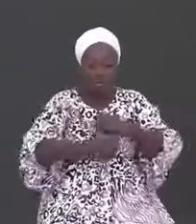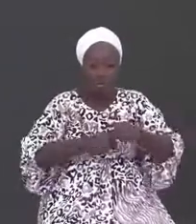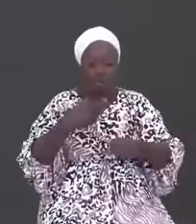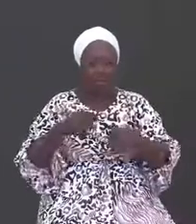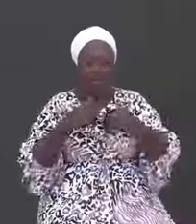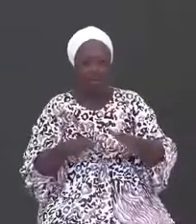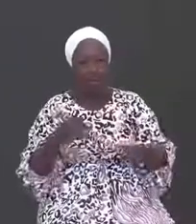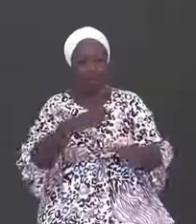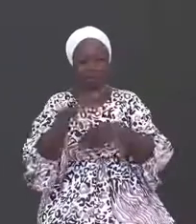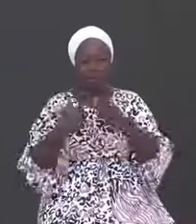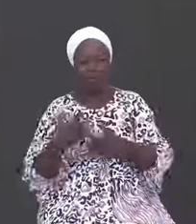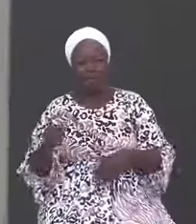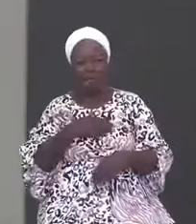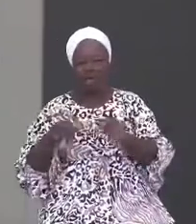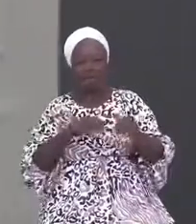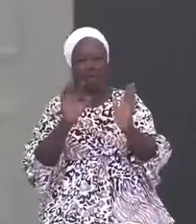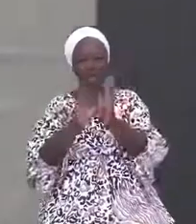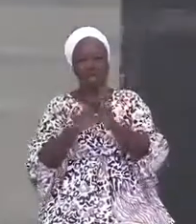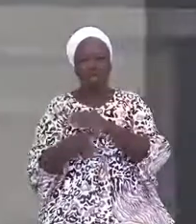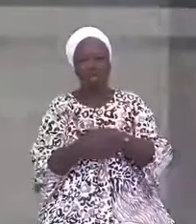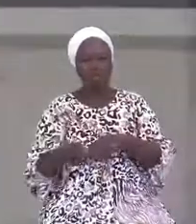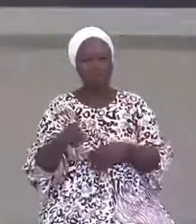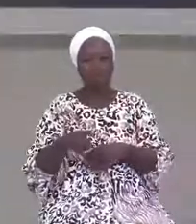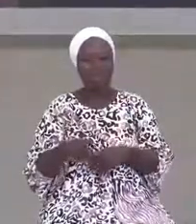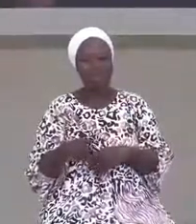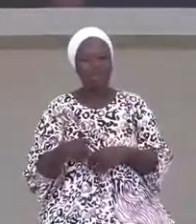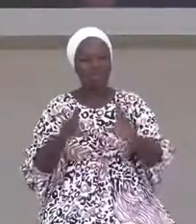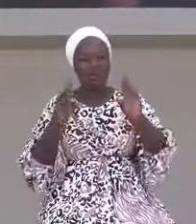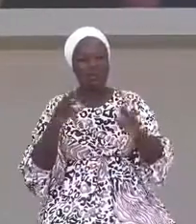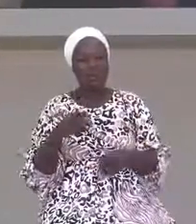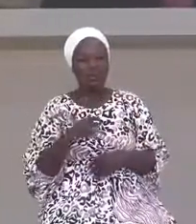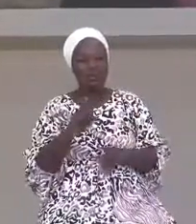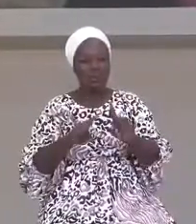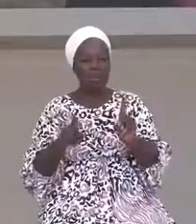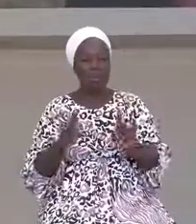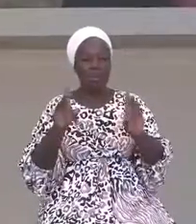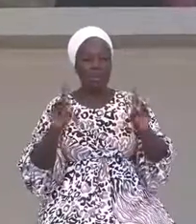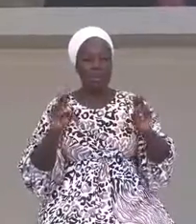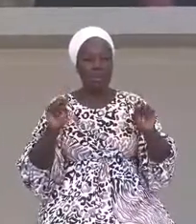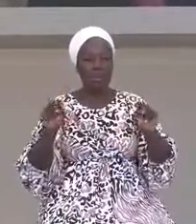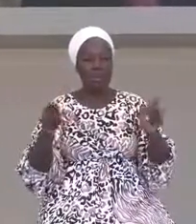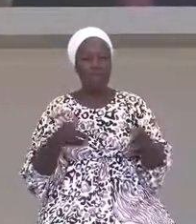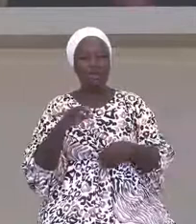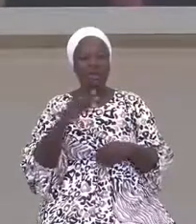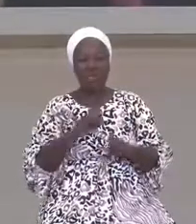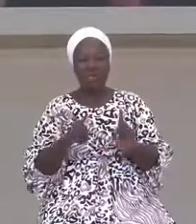regarde comme de la boue, afin de gagner